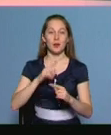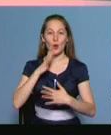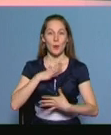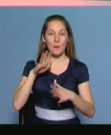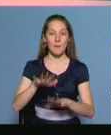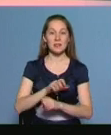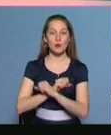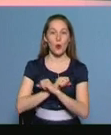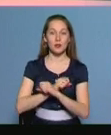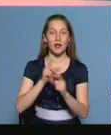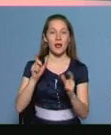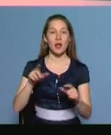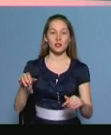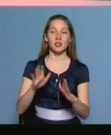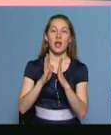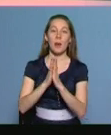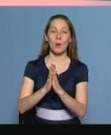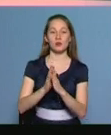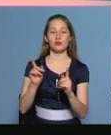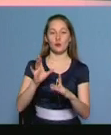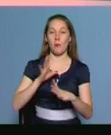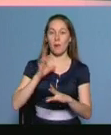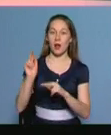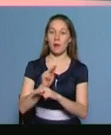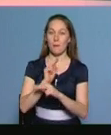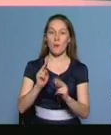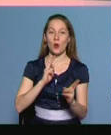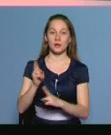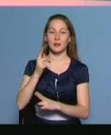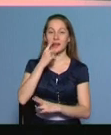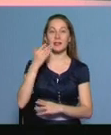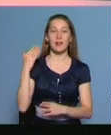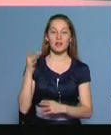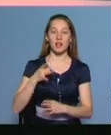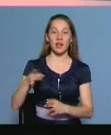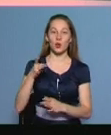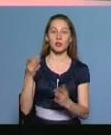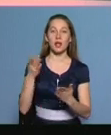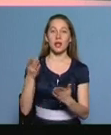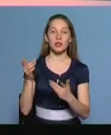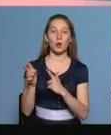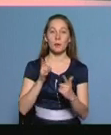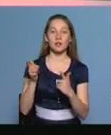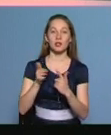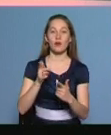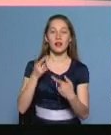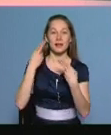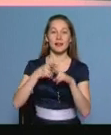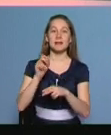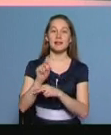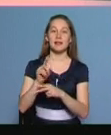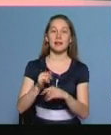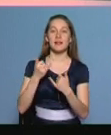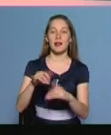отдыха горожан, и они просят привести его в порядок. Недавно жители микрорайона подготовили общественное техническое задание для городских